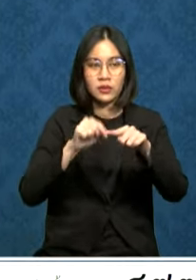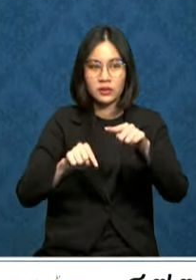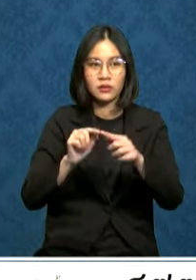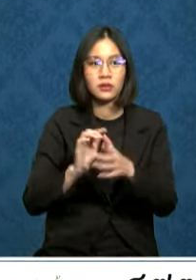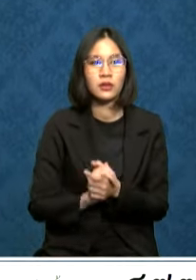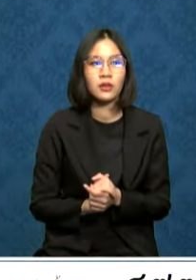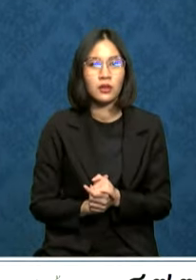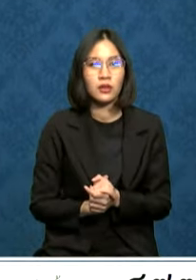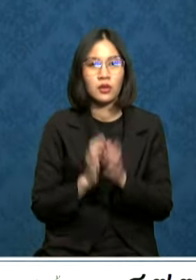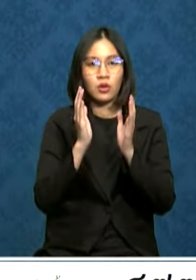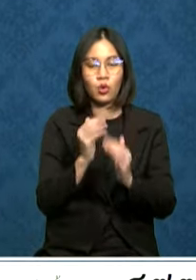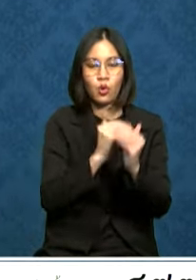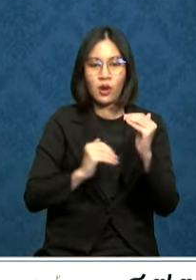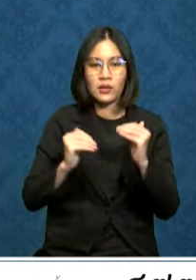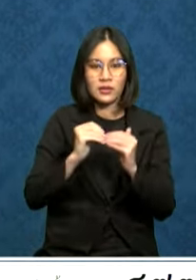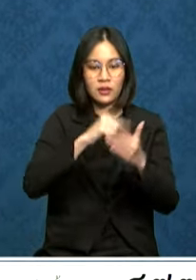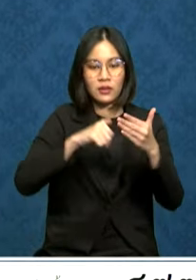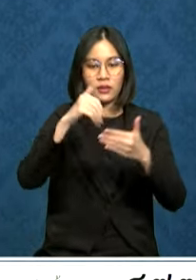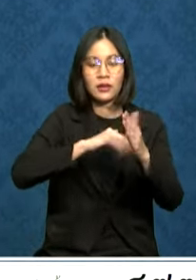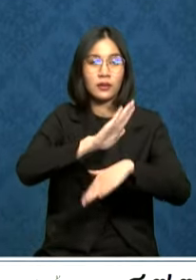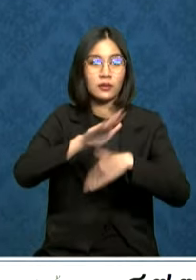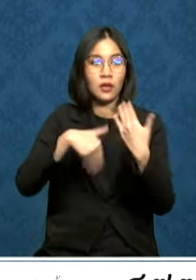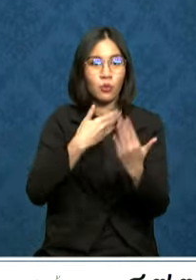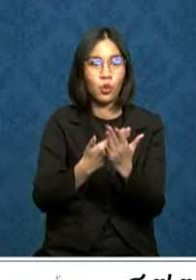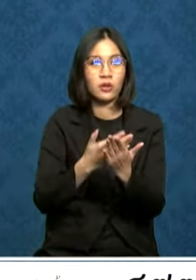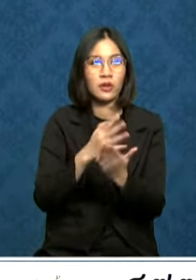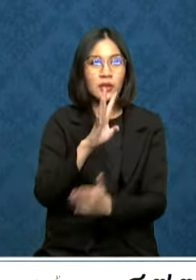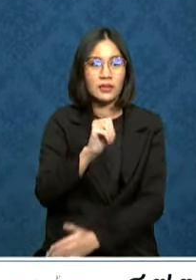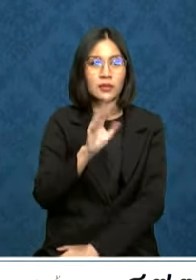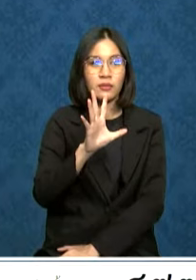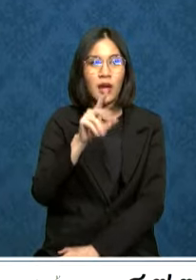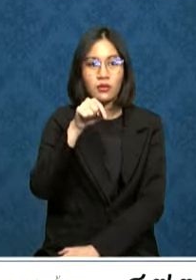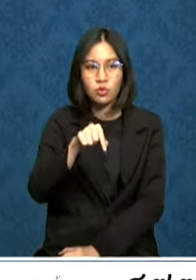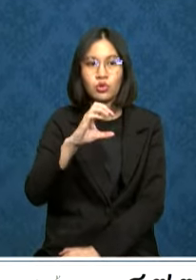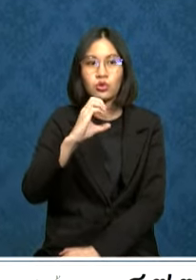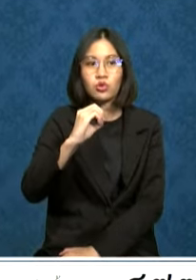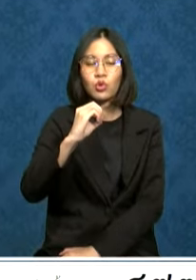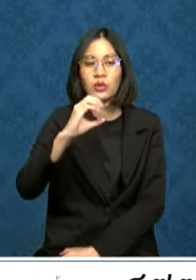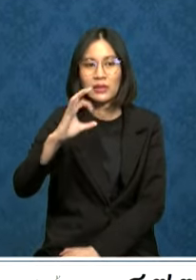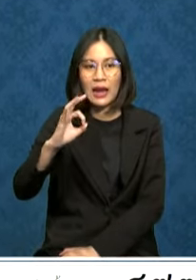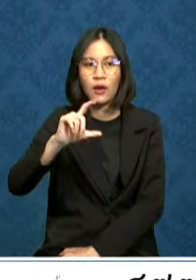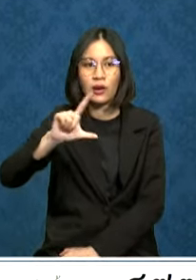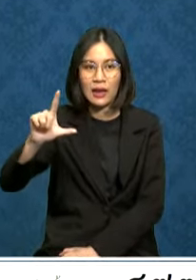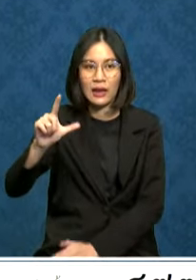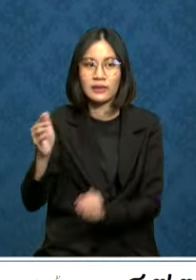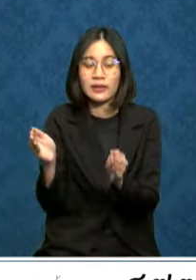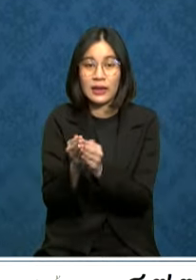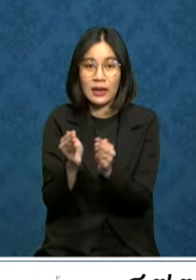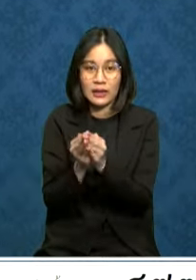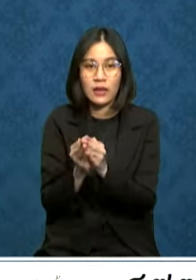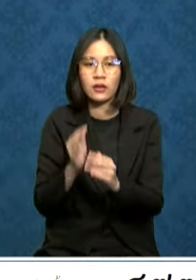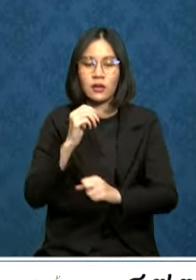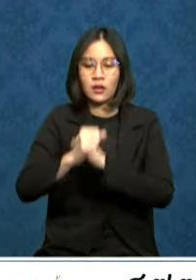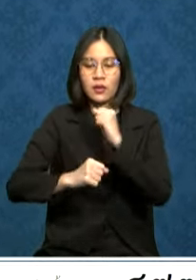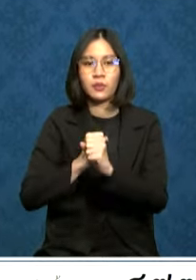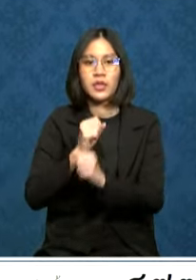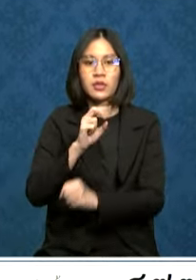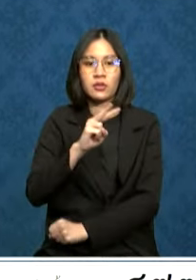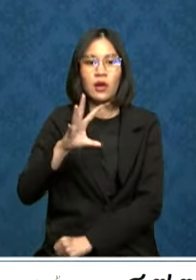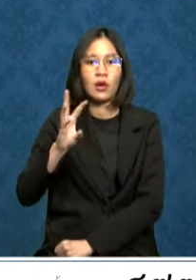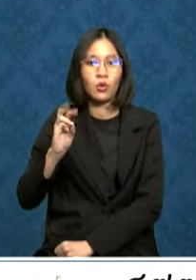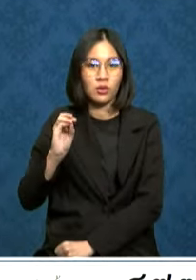ของจำนวผู้มีสติออกเสีงทั้หมด 45.09 ล้านเสียงและพอมาปี 60